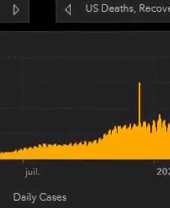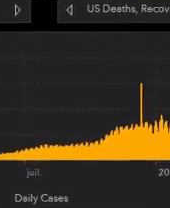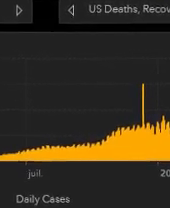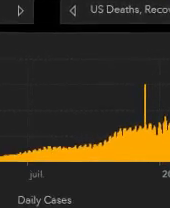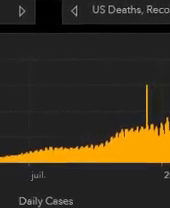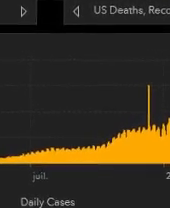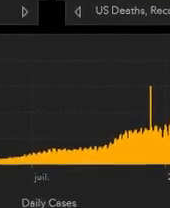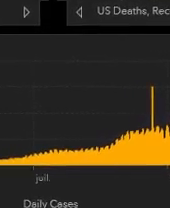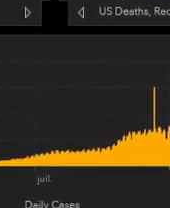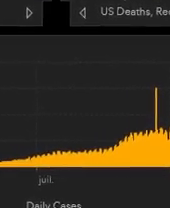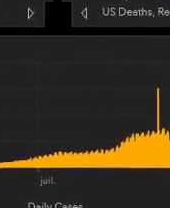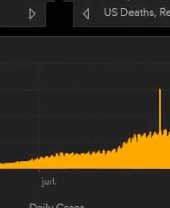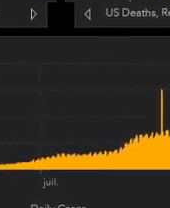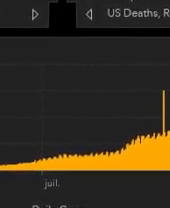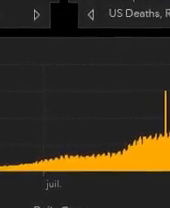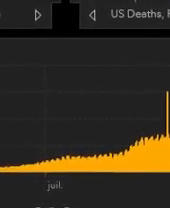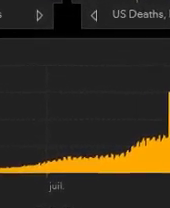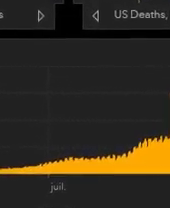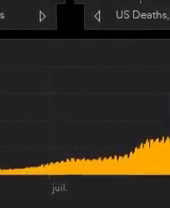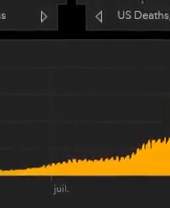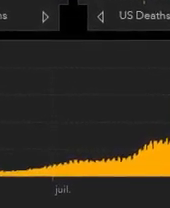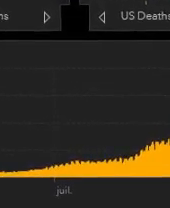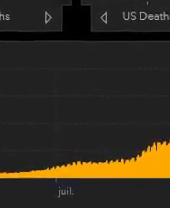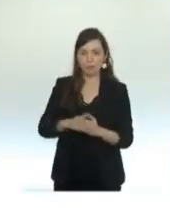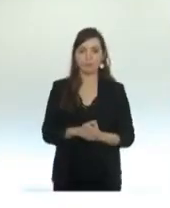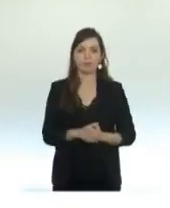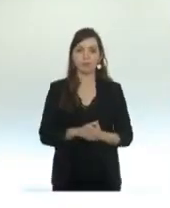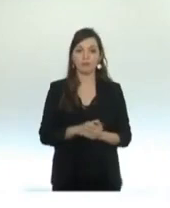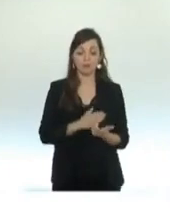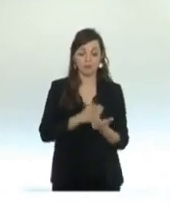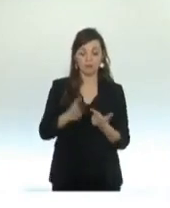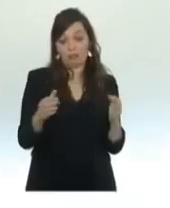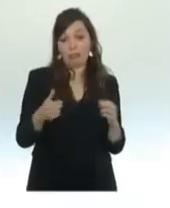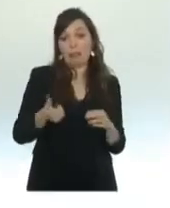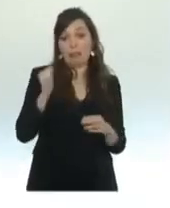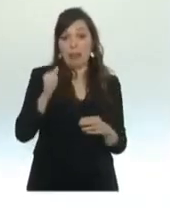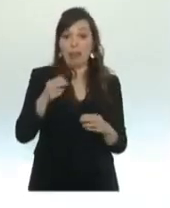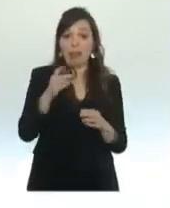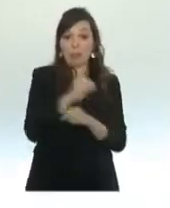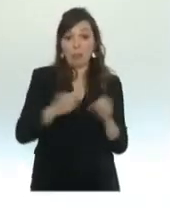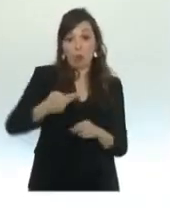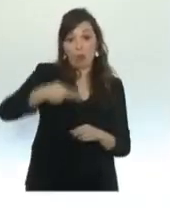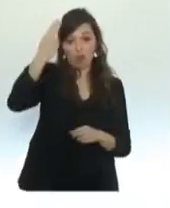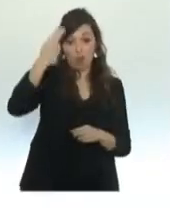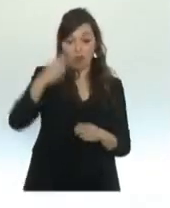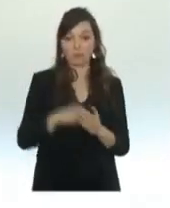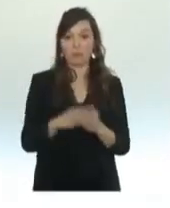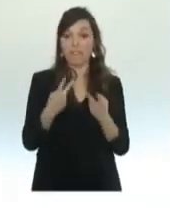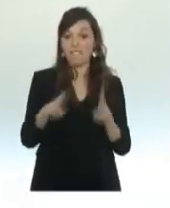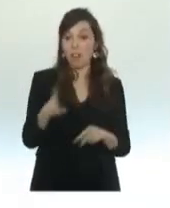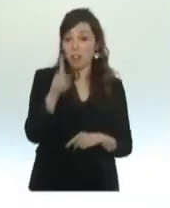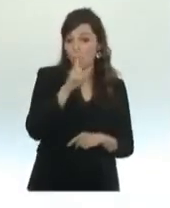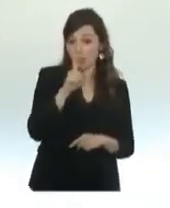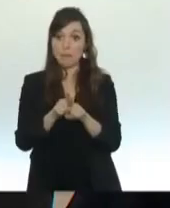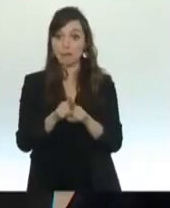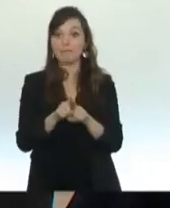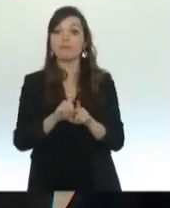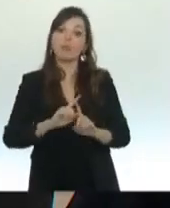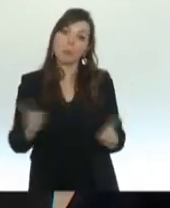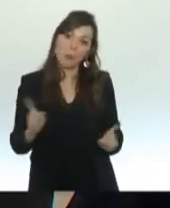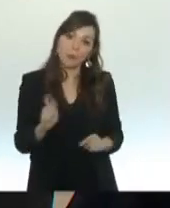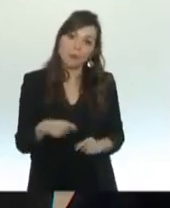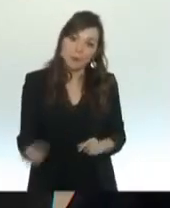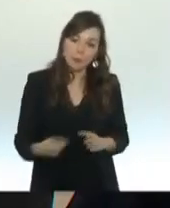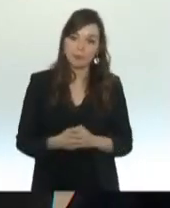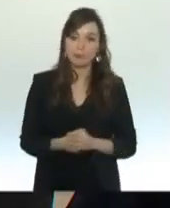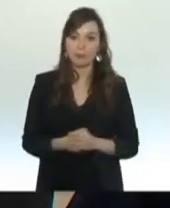qu'on peut confronter leur ser leur manipulation face à leur le devoir de vérité nous avons un devoir de vigilance et de critique et